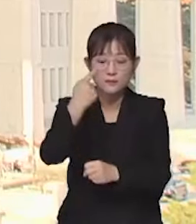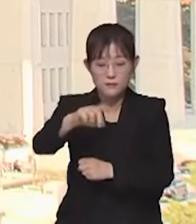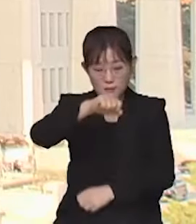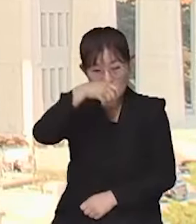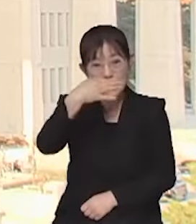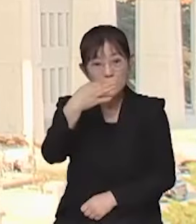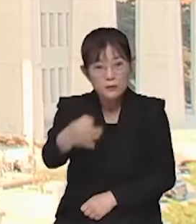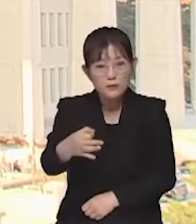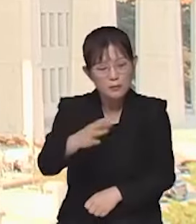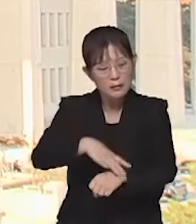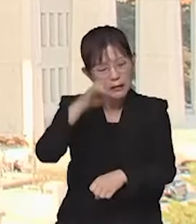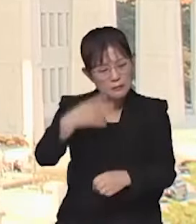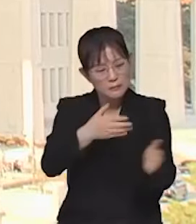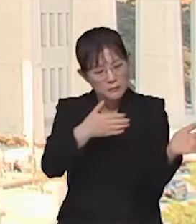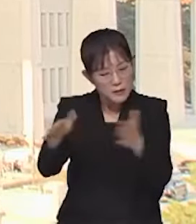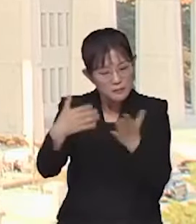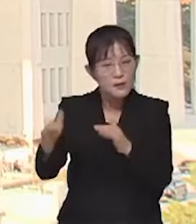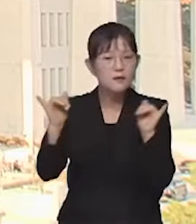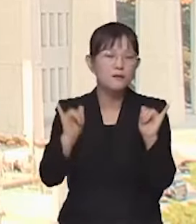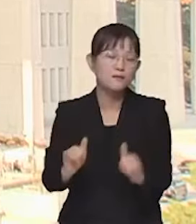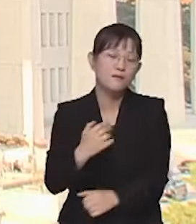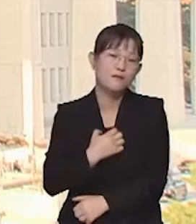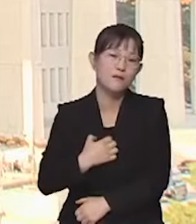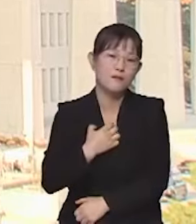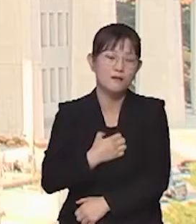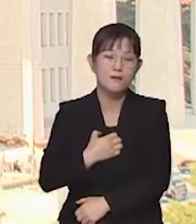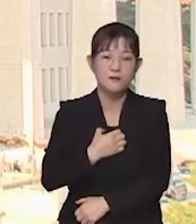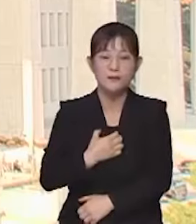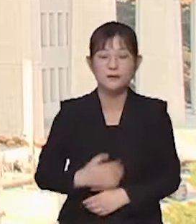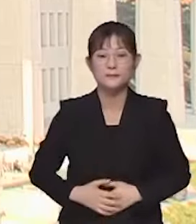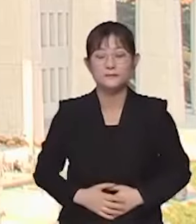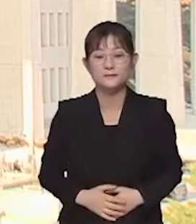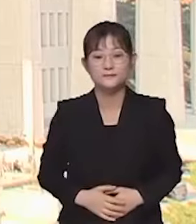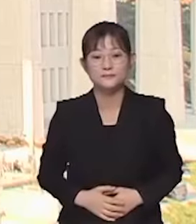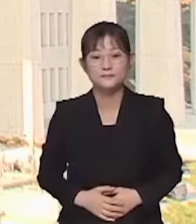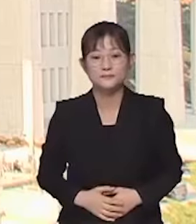졸속으로 이루어지는 것 아니냐는 우려가 커지고 있습니다. KBC 이영길입니다.